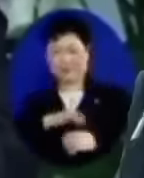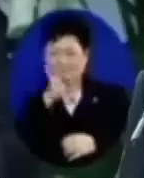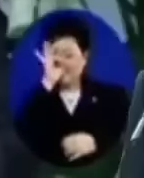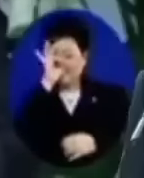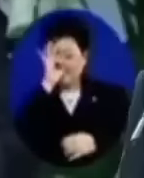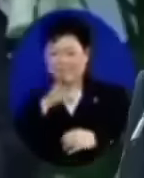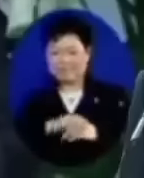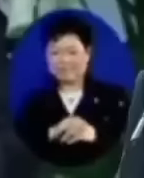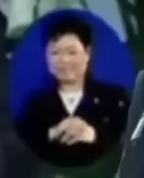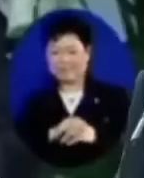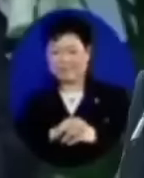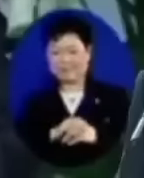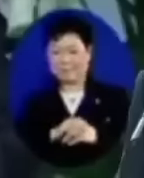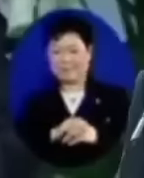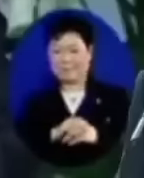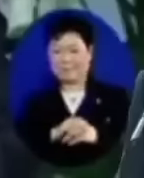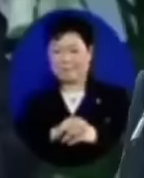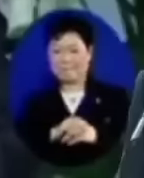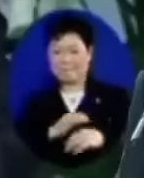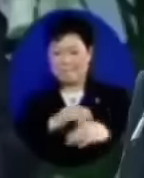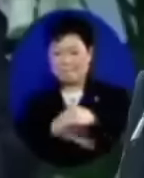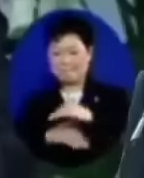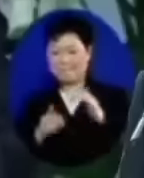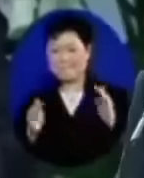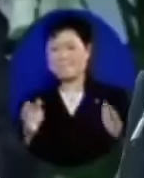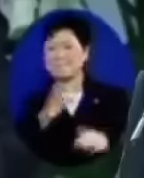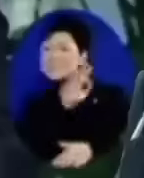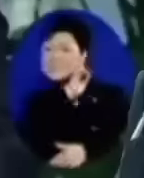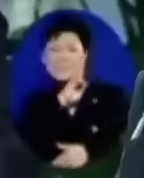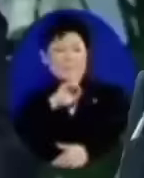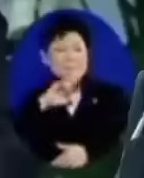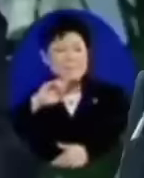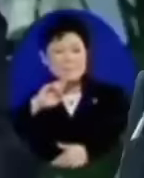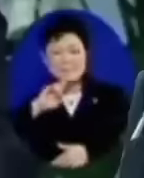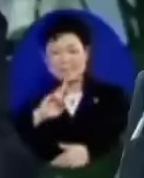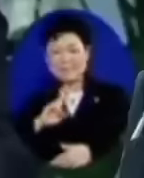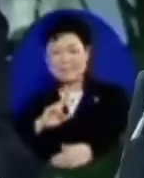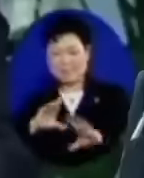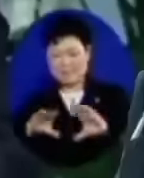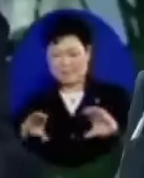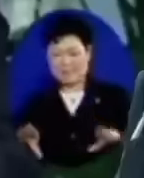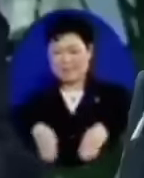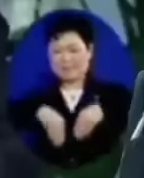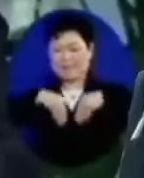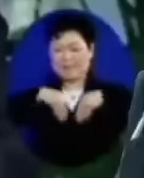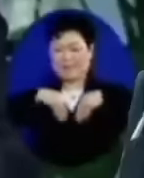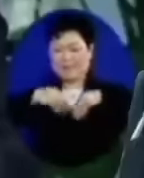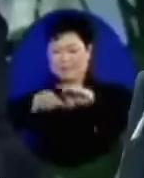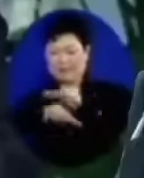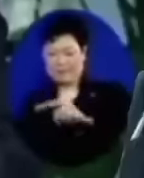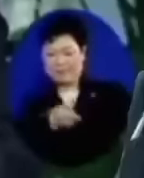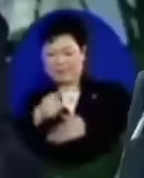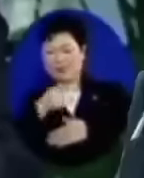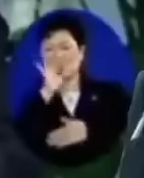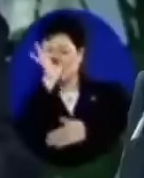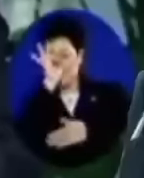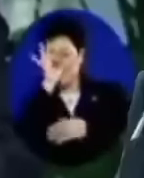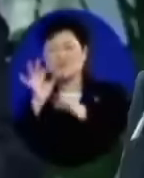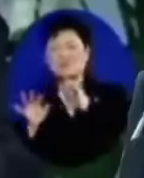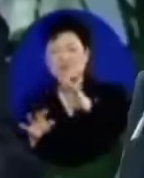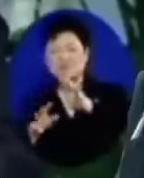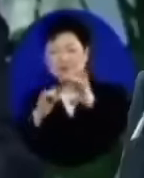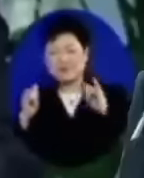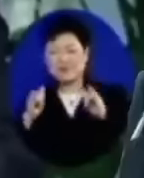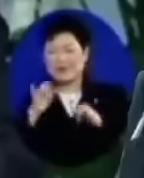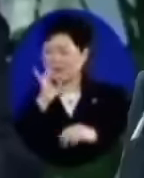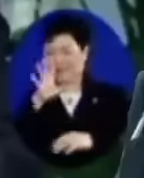방 저 안방에 요이불을 깔고 눕혀놓아도 돼지는 돼지지 사람이 안